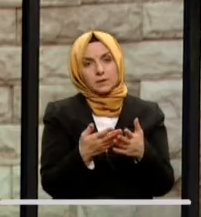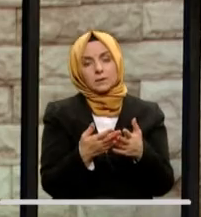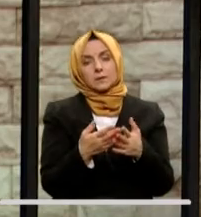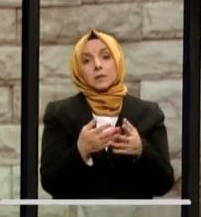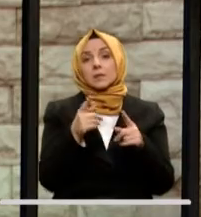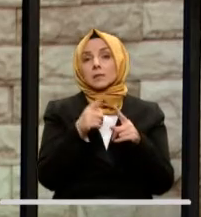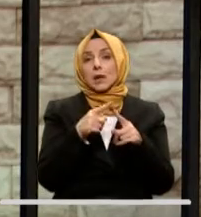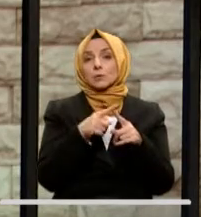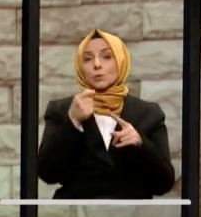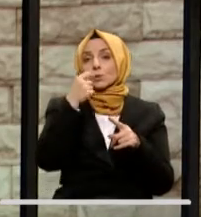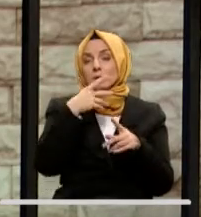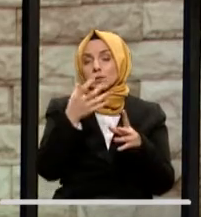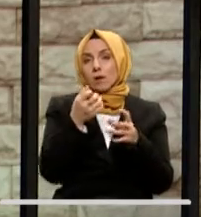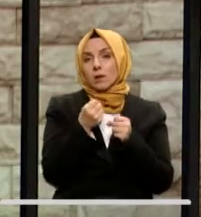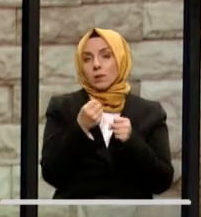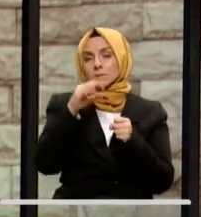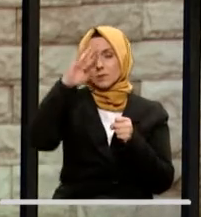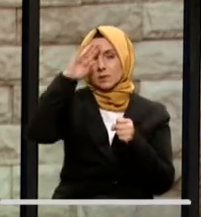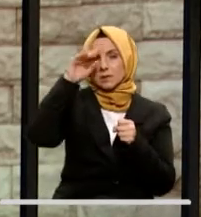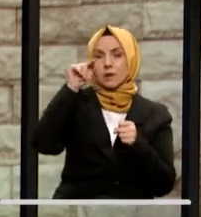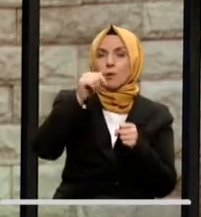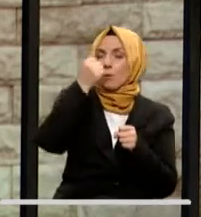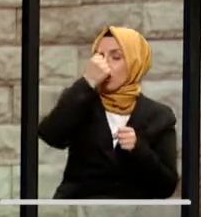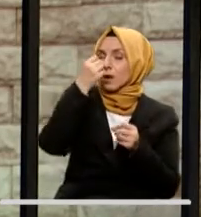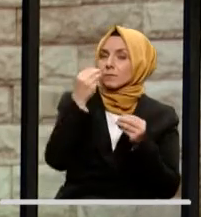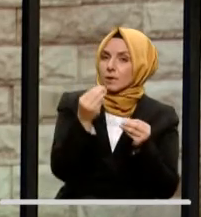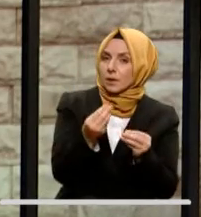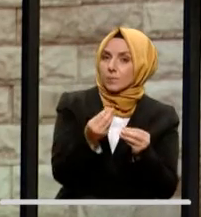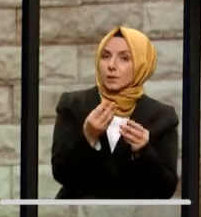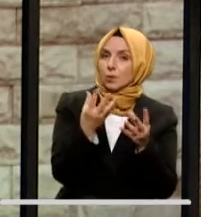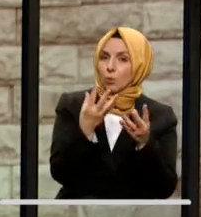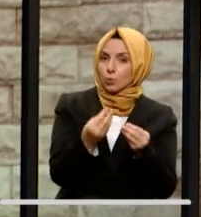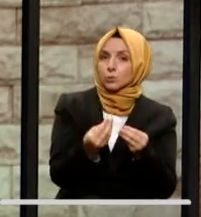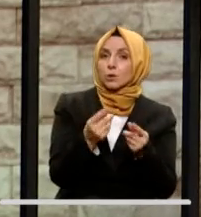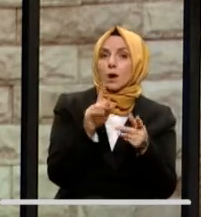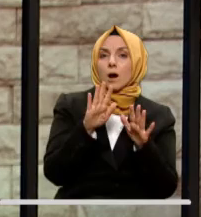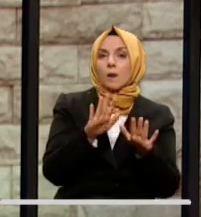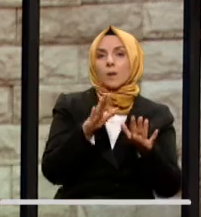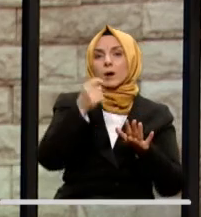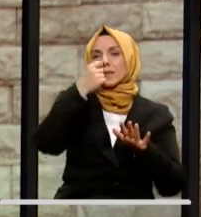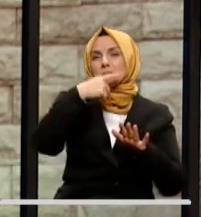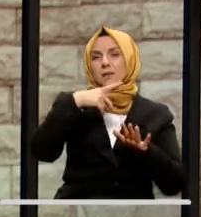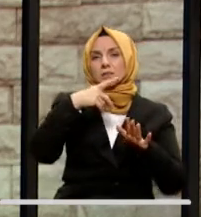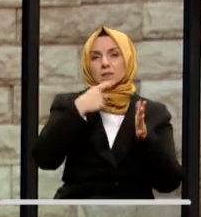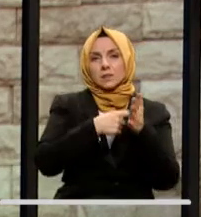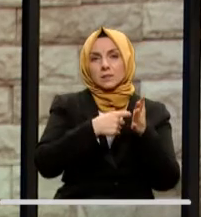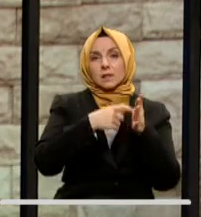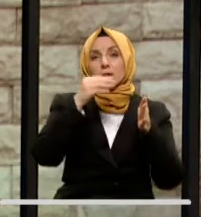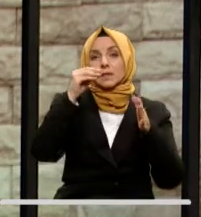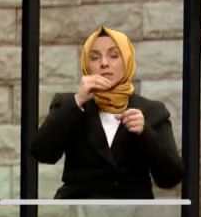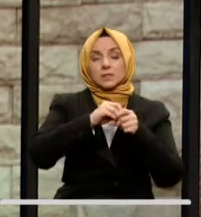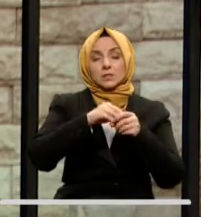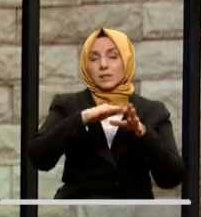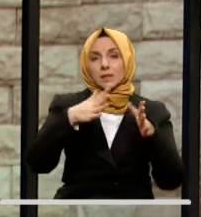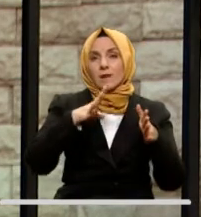bakacaktır Hangisi içerikte bir tansiyon ilacı kullandığını ve tansiyonun kontrol altında olup